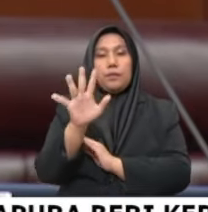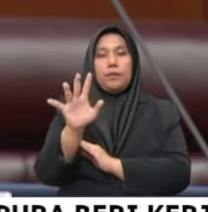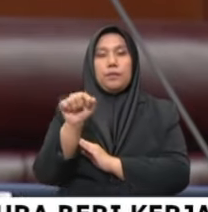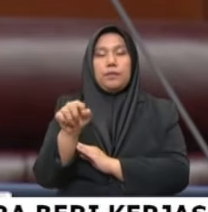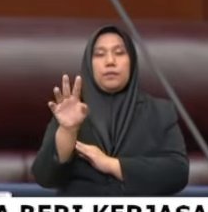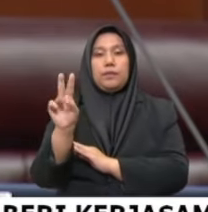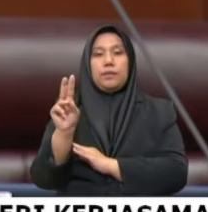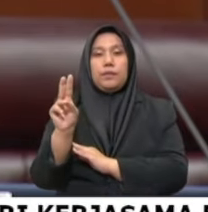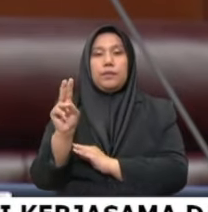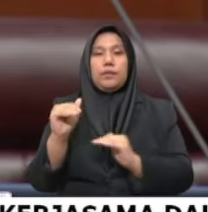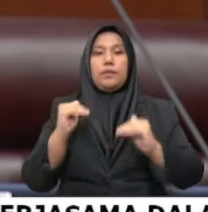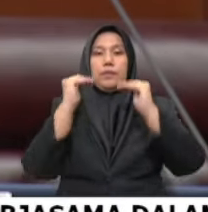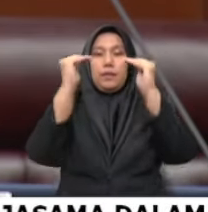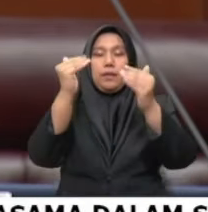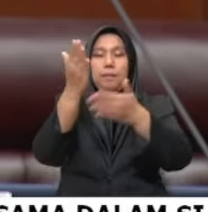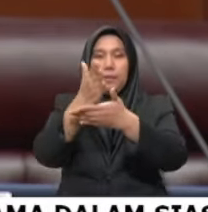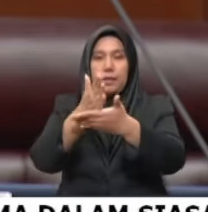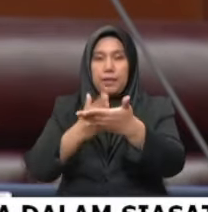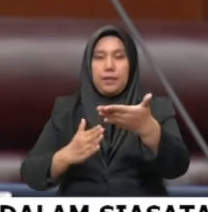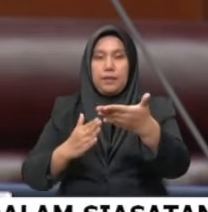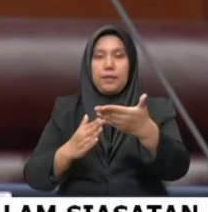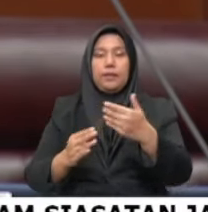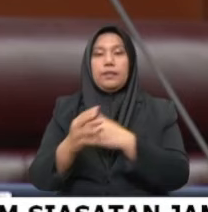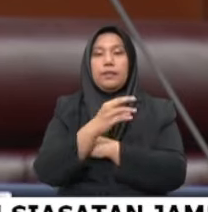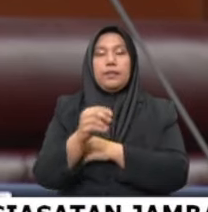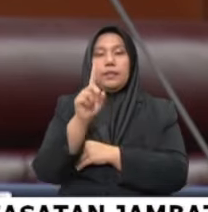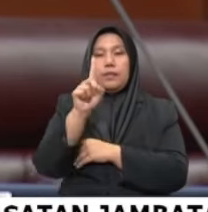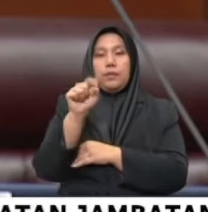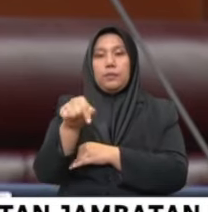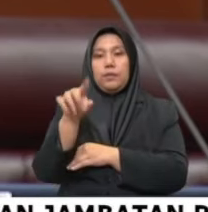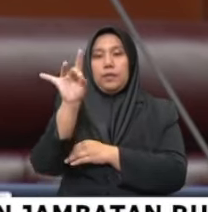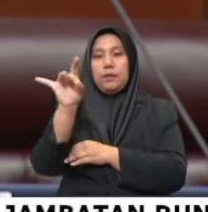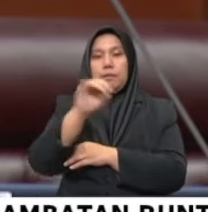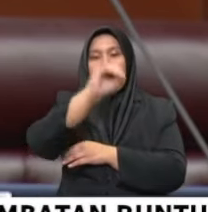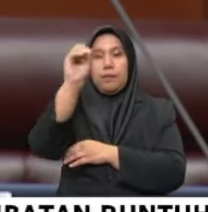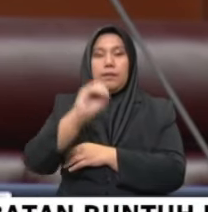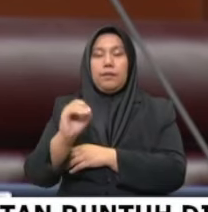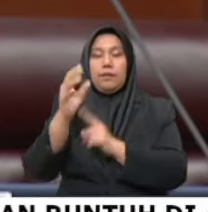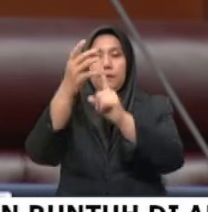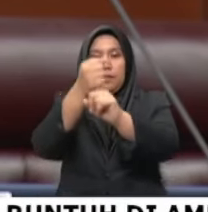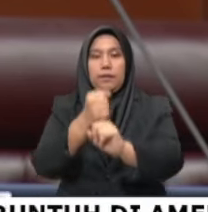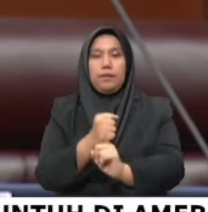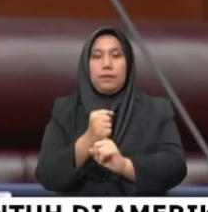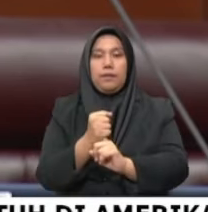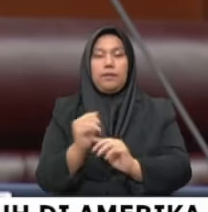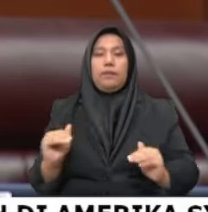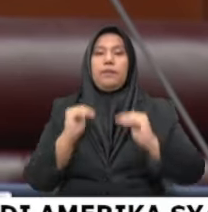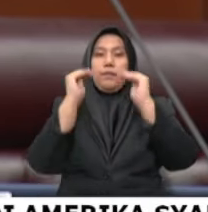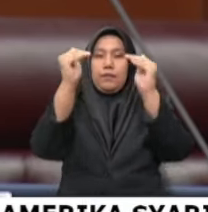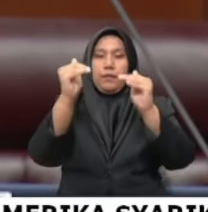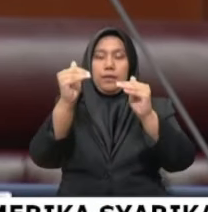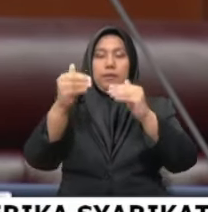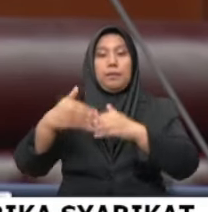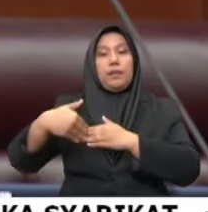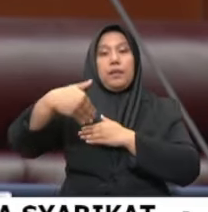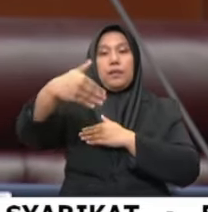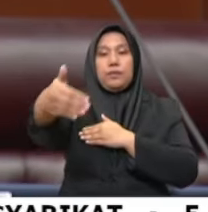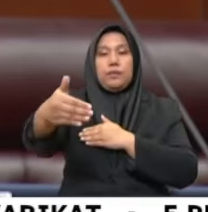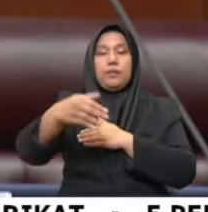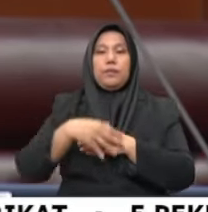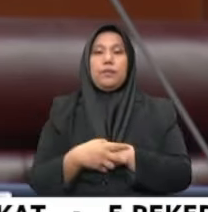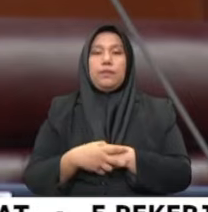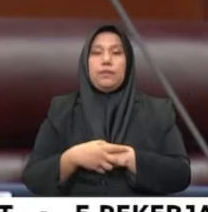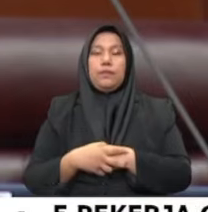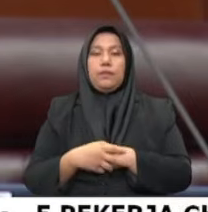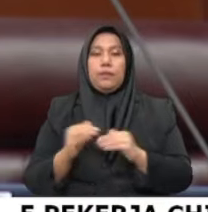75.5% mencapai tahap pertengahan dan 1.8% mencapai tahap lanjutan. Dan